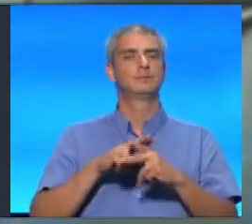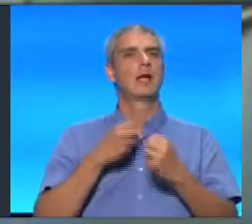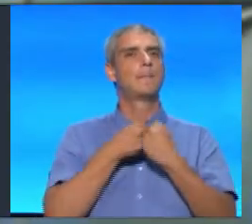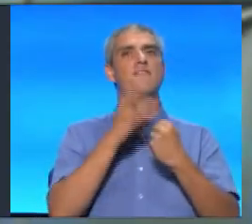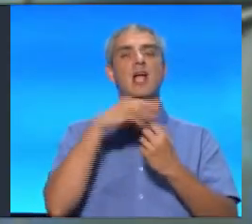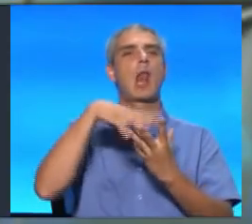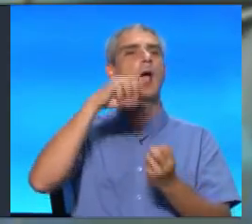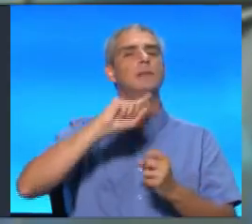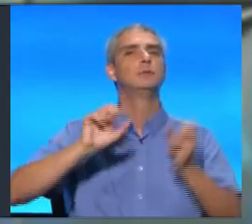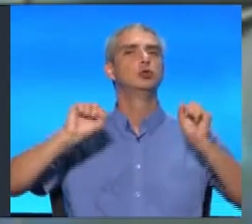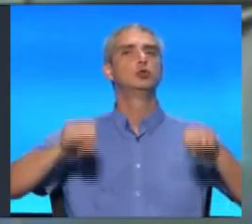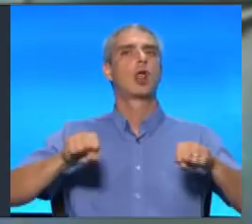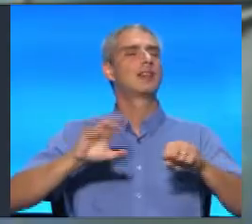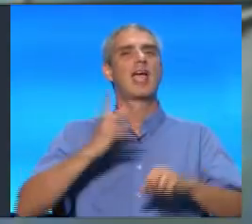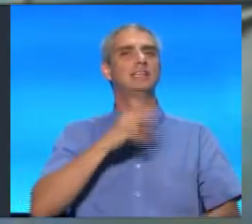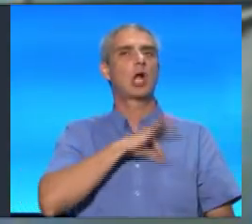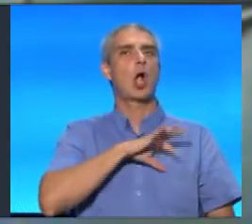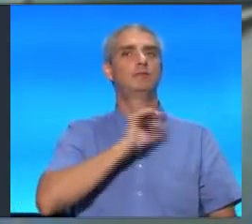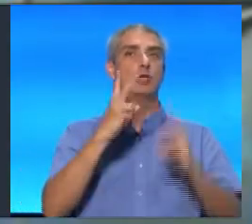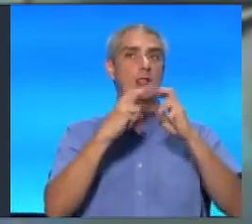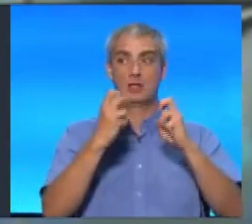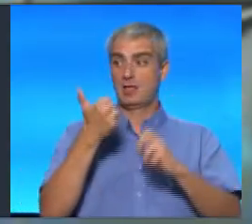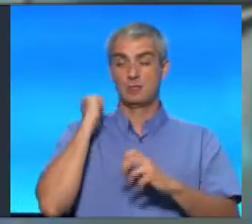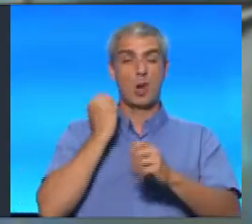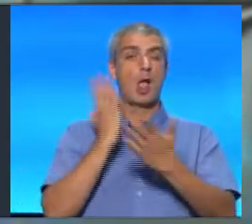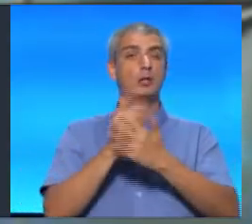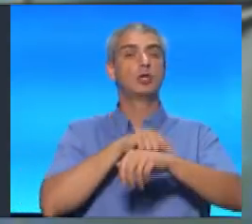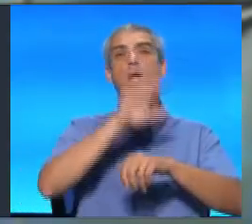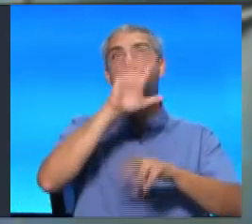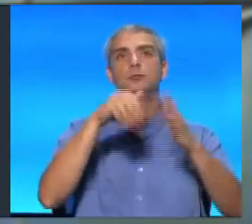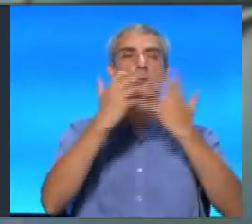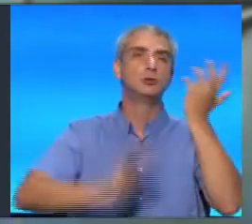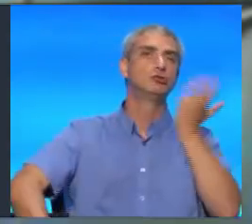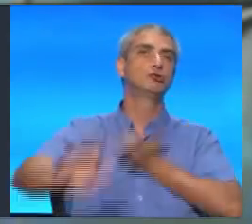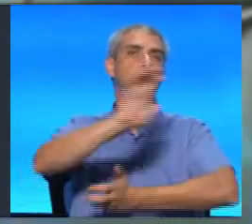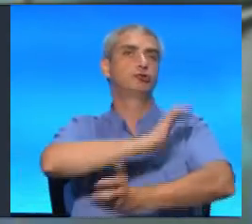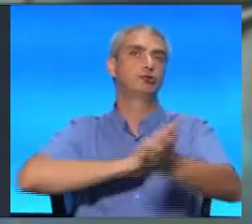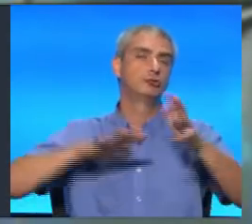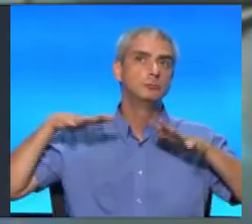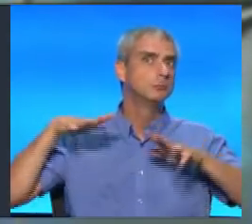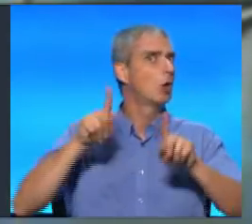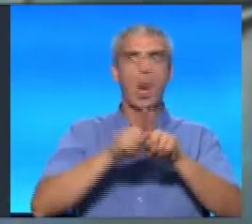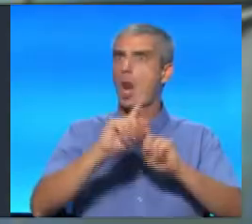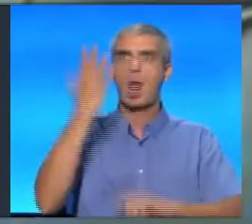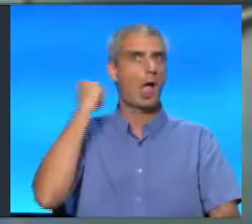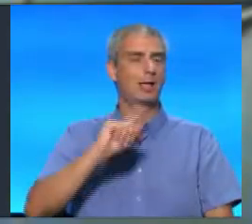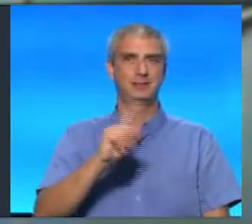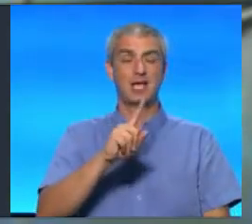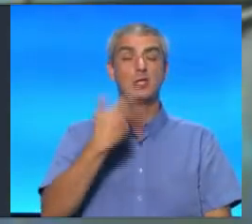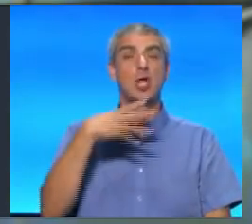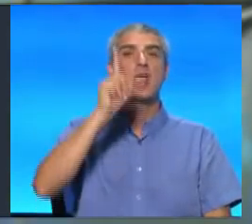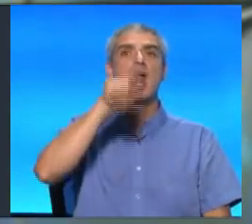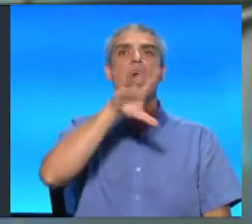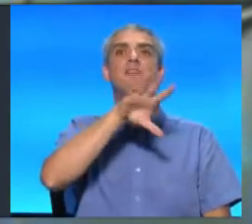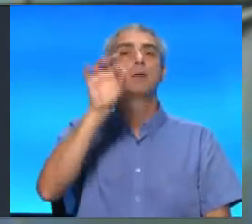ישלוט בעיר ומה יהיה צביונה. אמש עד השעה 5 בבוקר מהומה בהתקהלות שלא הייתה כמותה של יותר